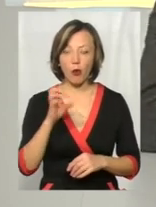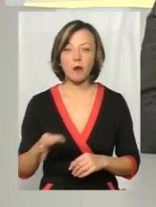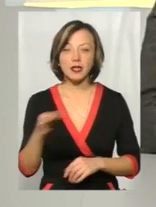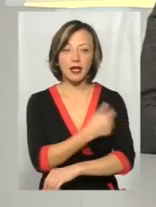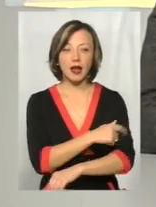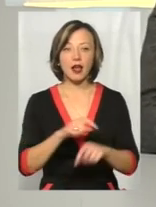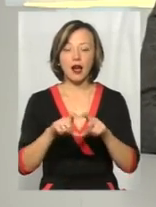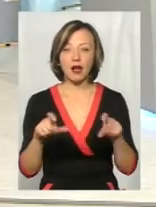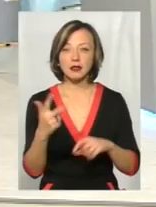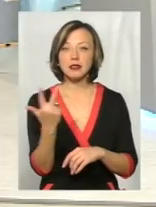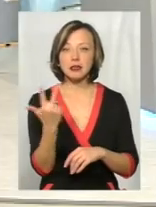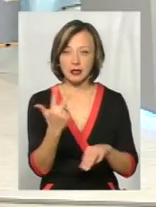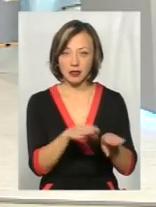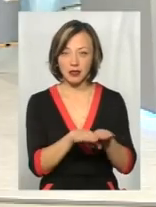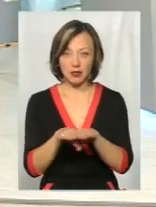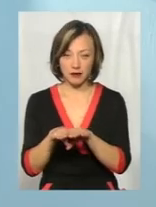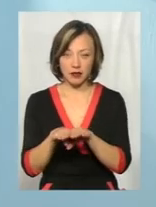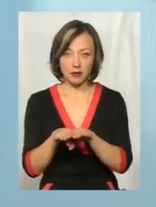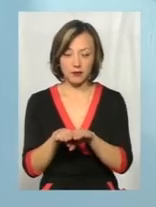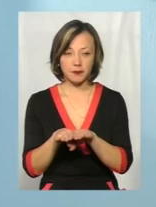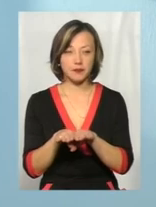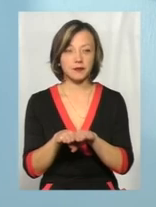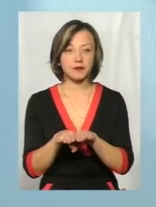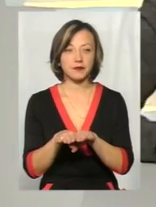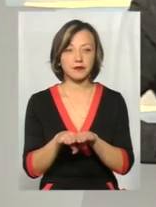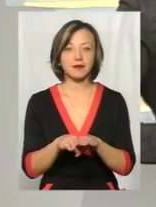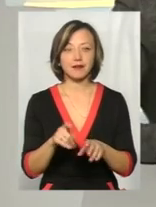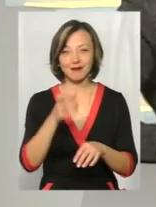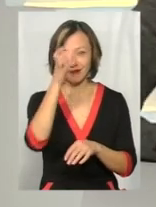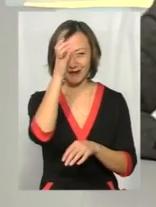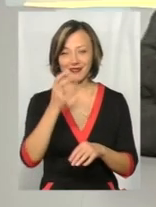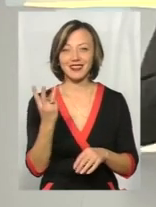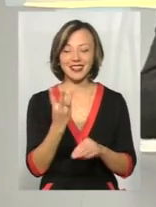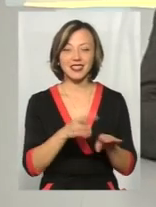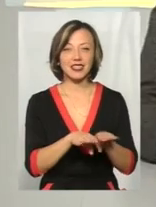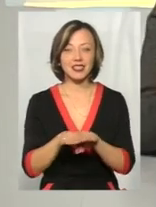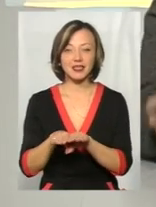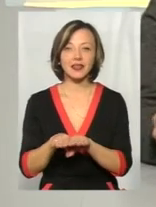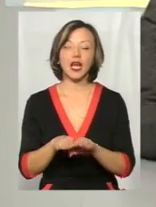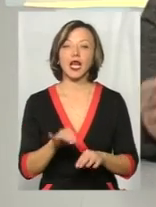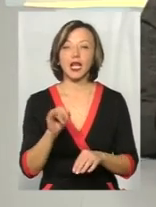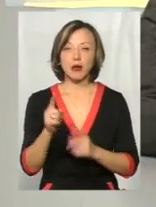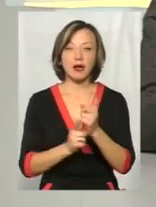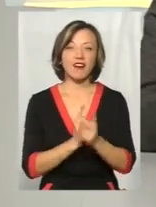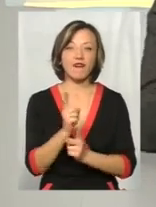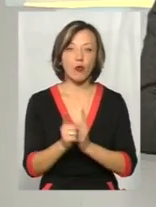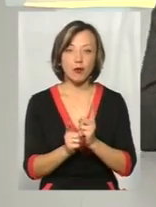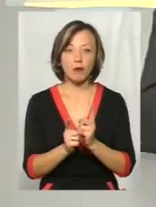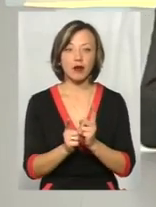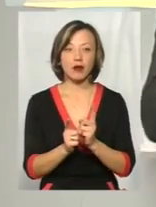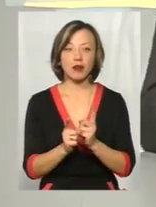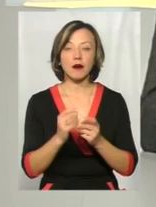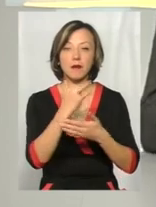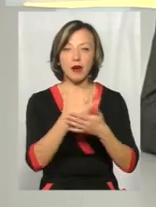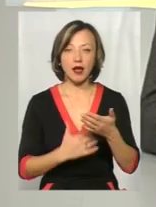лікарня – це в нас третинний рівень. Так? Бачите, який розумний. Ось. І там реформа, що зміниться, і будуть